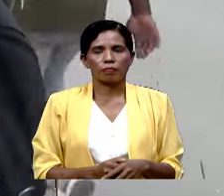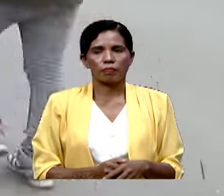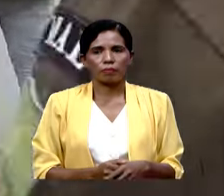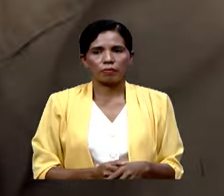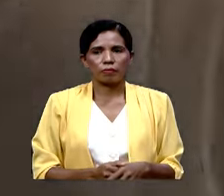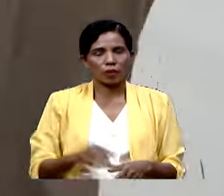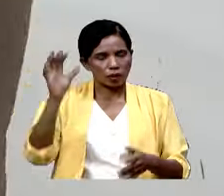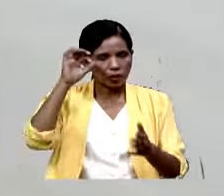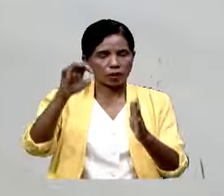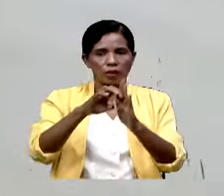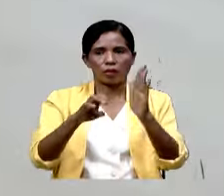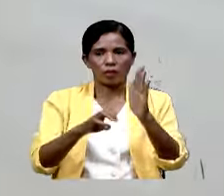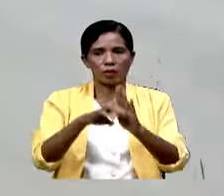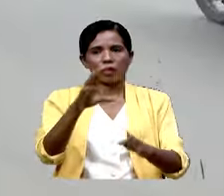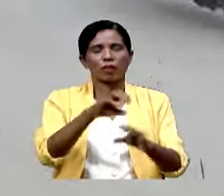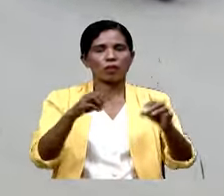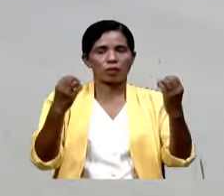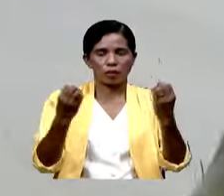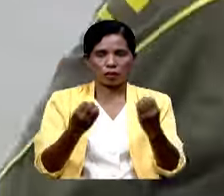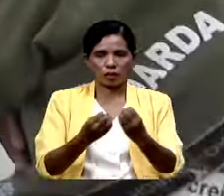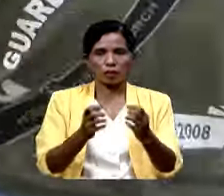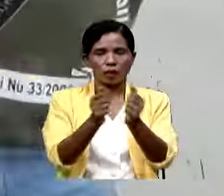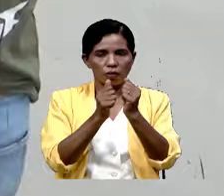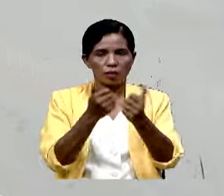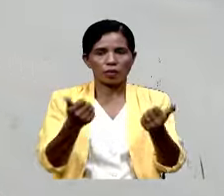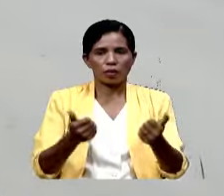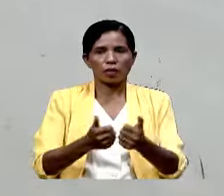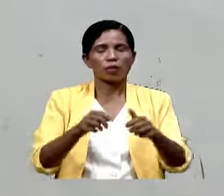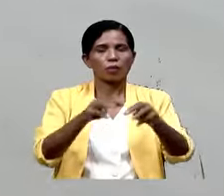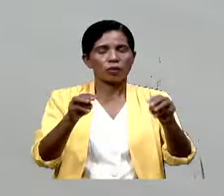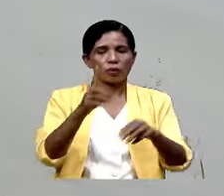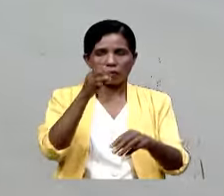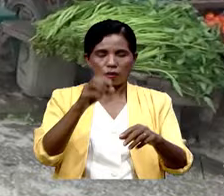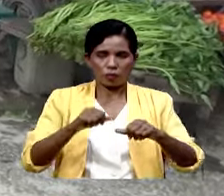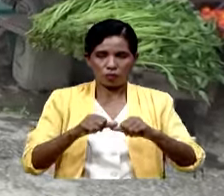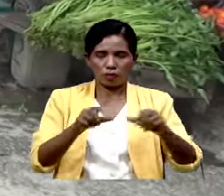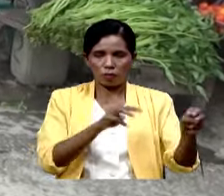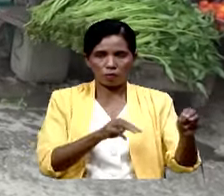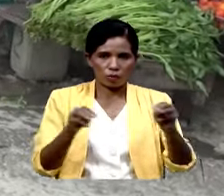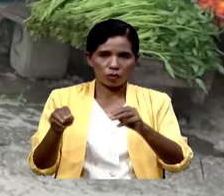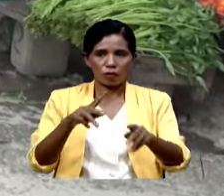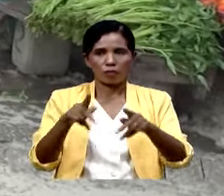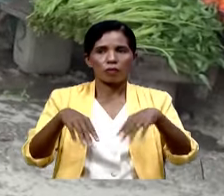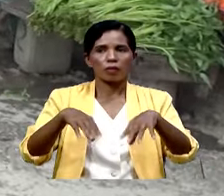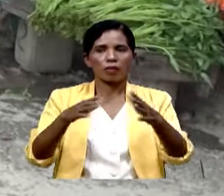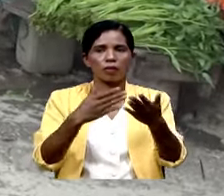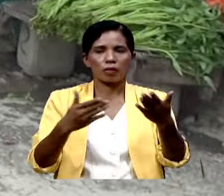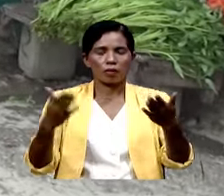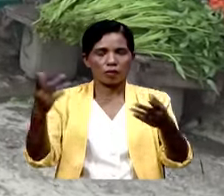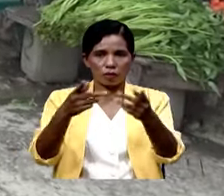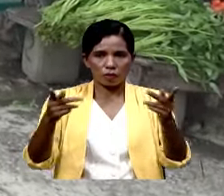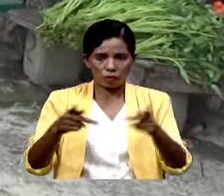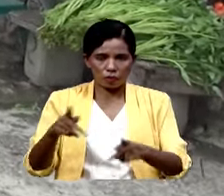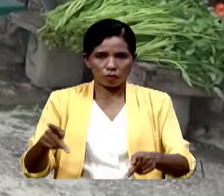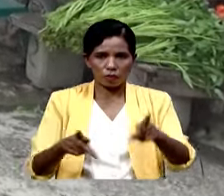Sekretaris Estado asunto toponimia na organizasyon urbana, amutu ko aturrari munisipio dili, kontinua muda negosiante sira nebe, durante ne fansasani espasu publiku